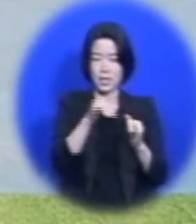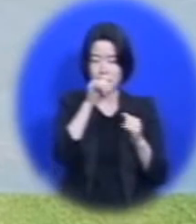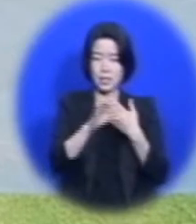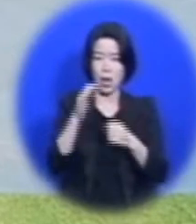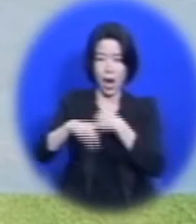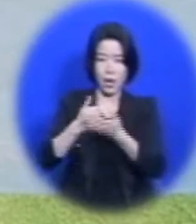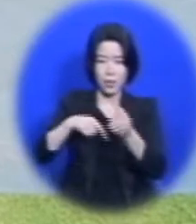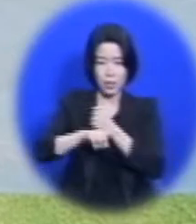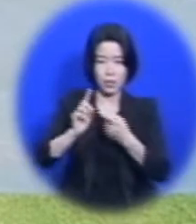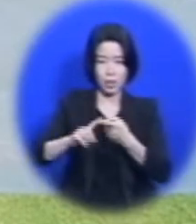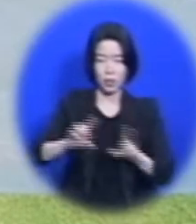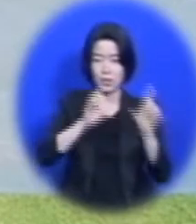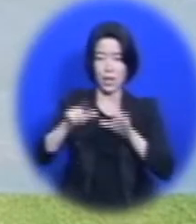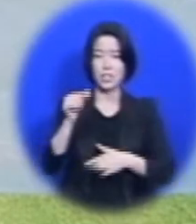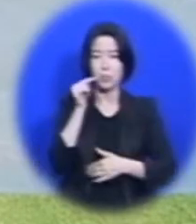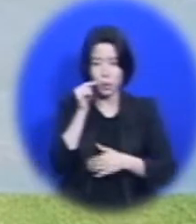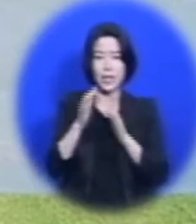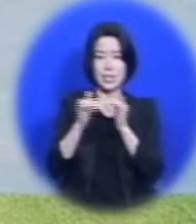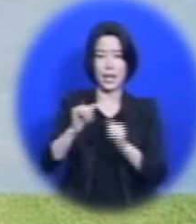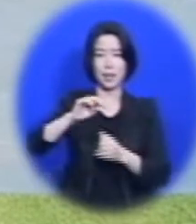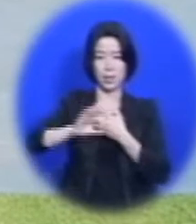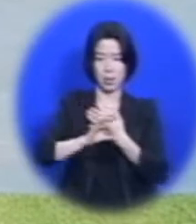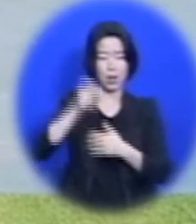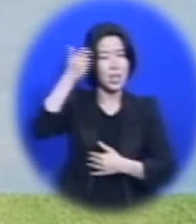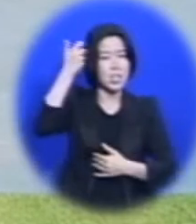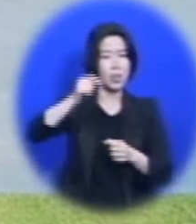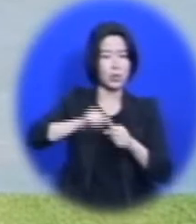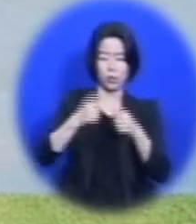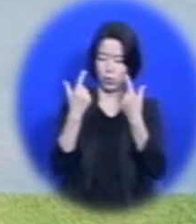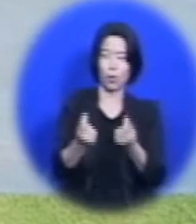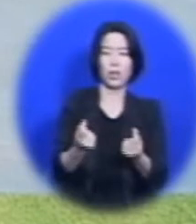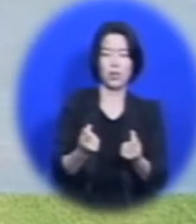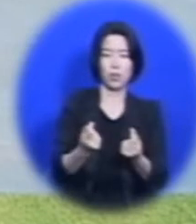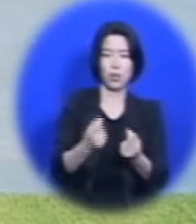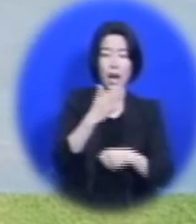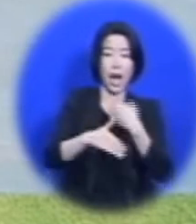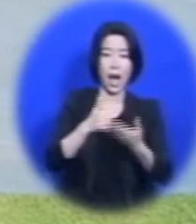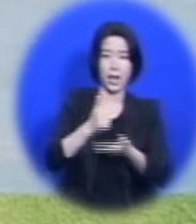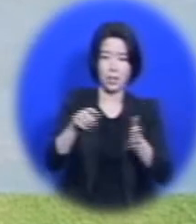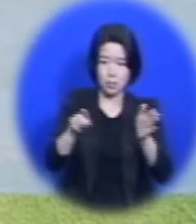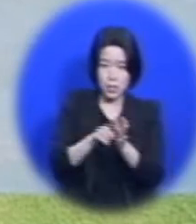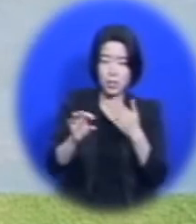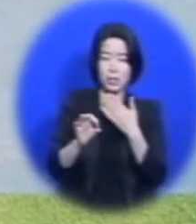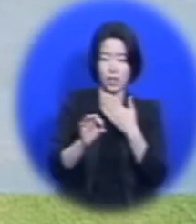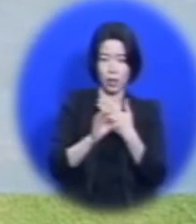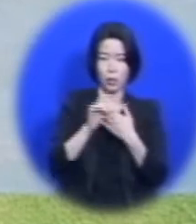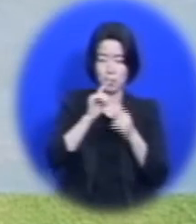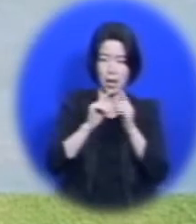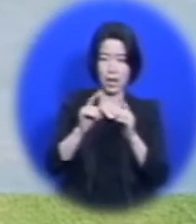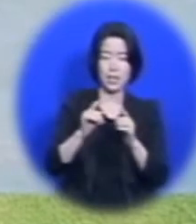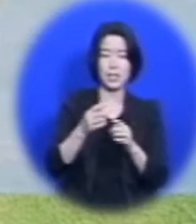살지도 못하는 그런 사람이라면 영적으로는 똑같은 거예요. 하나님을 믿는다고 하지만